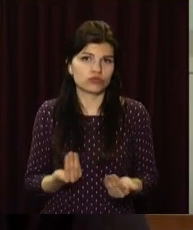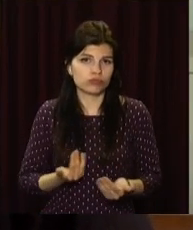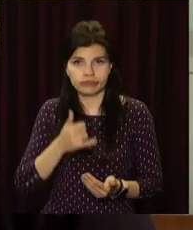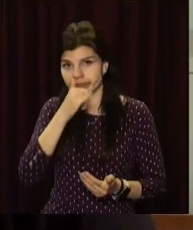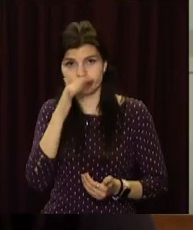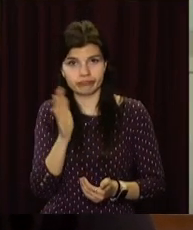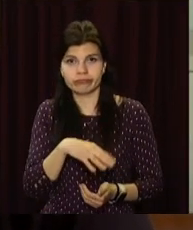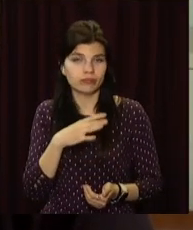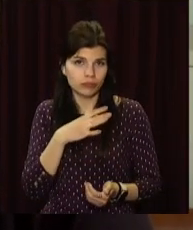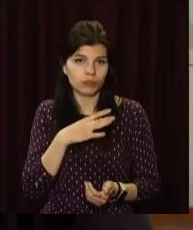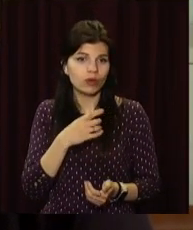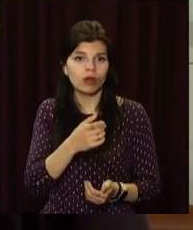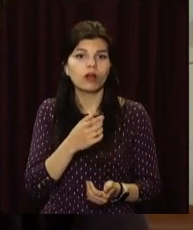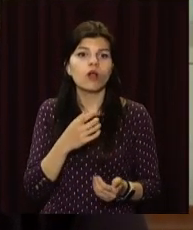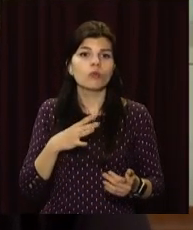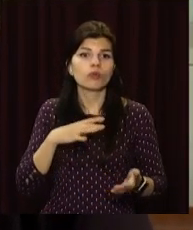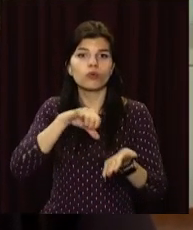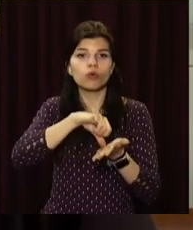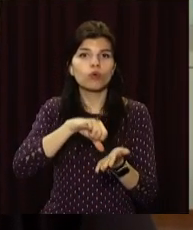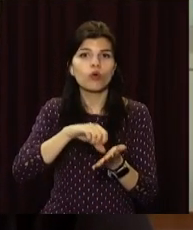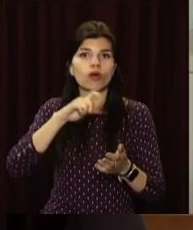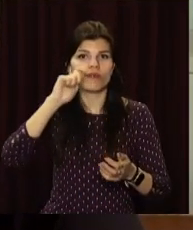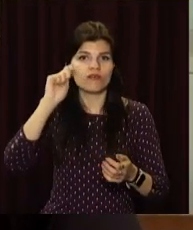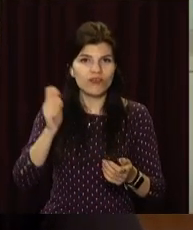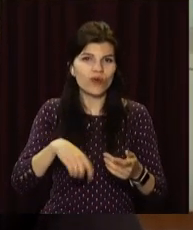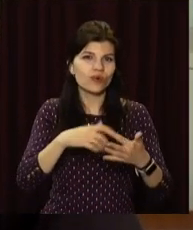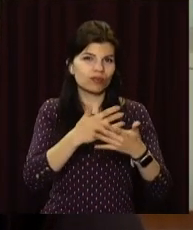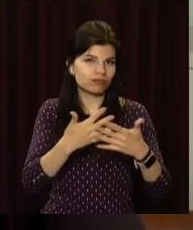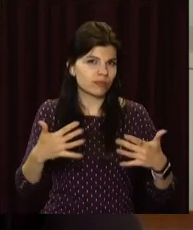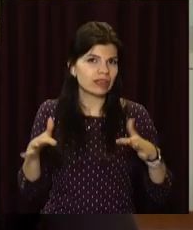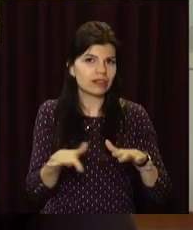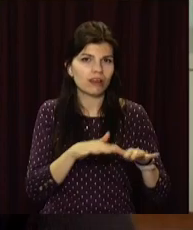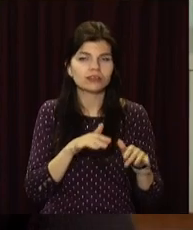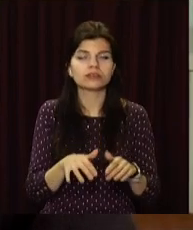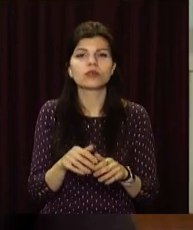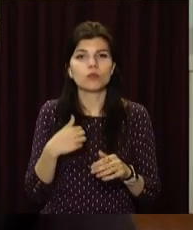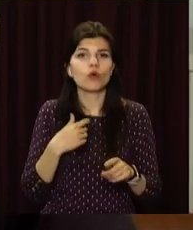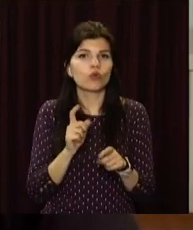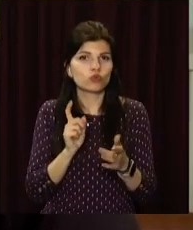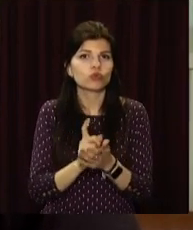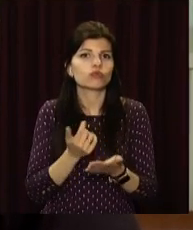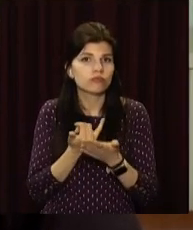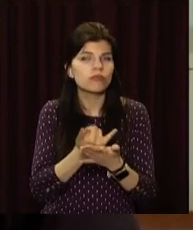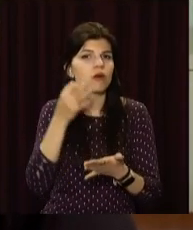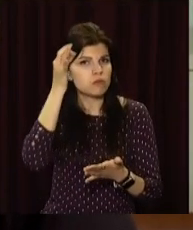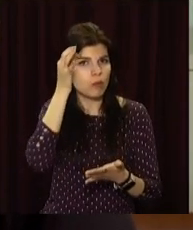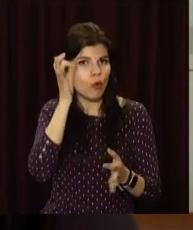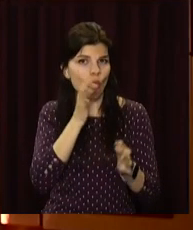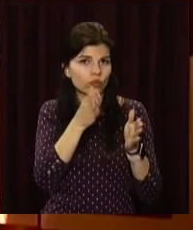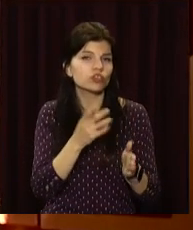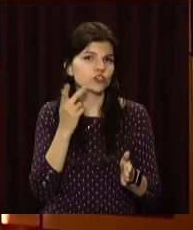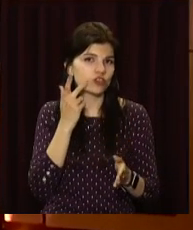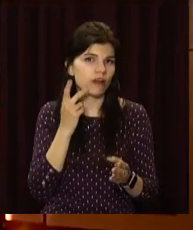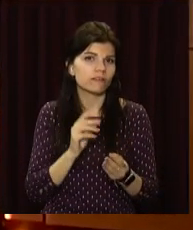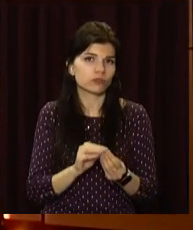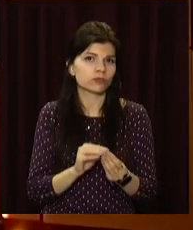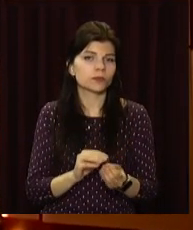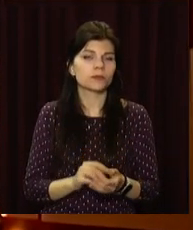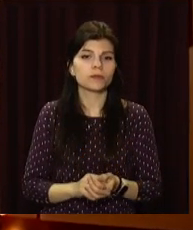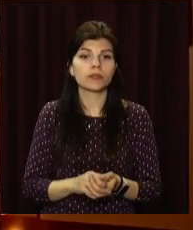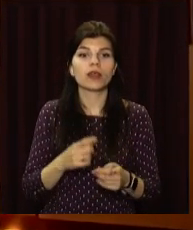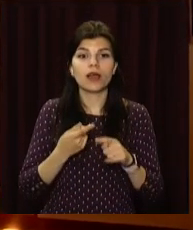війни, приймали безпосередню участь у бойових діях. Тому ми повинні вшановувати і пам'ятати про них завжди. Цього року